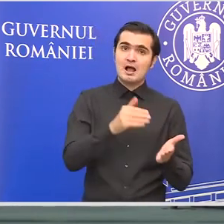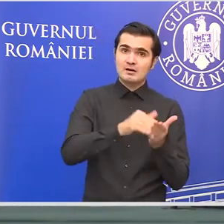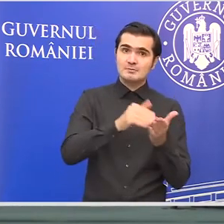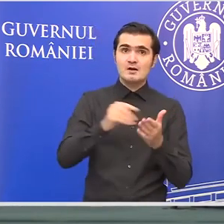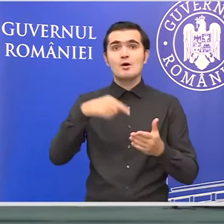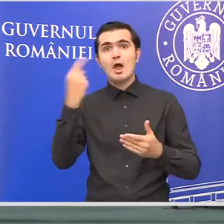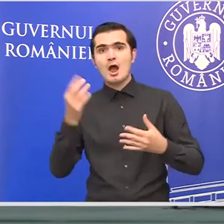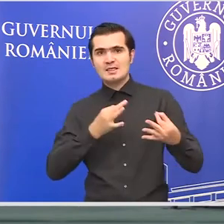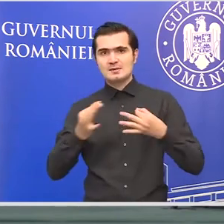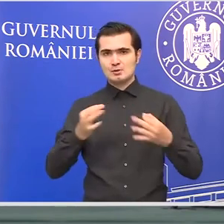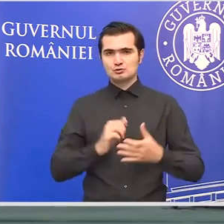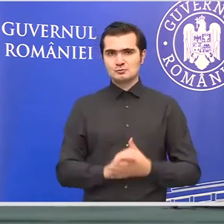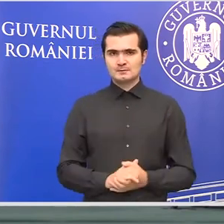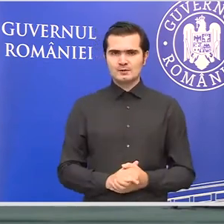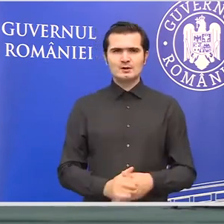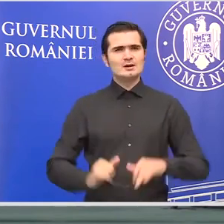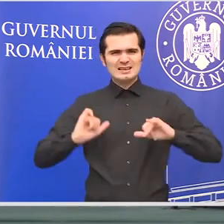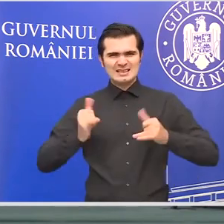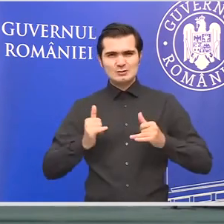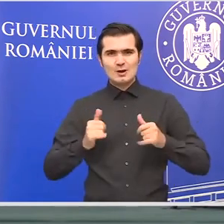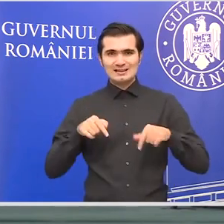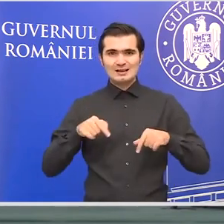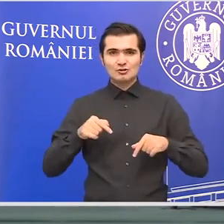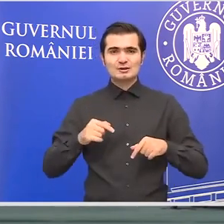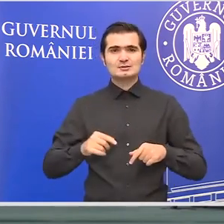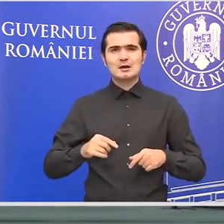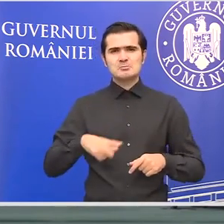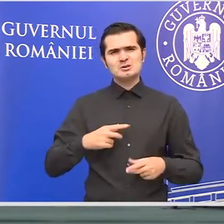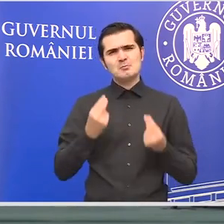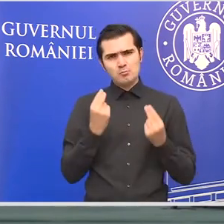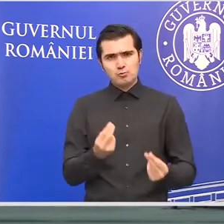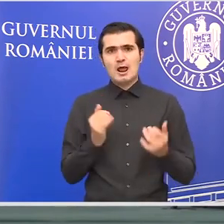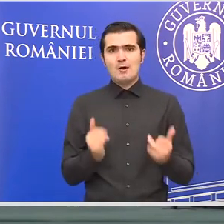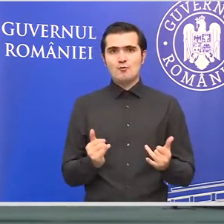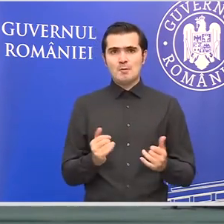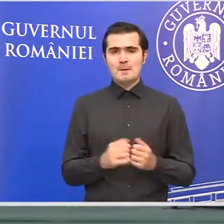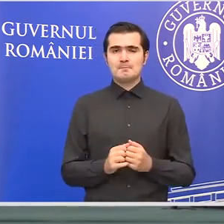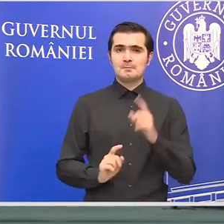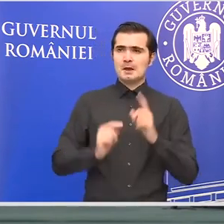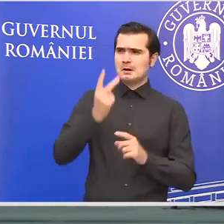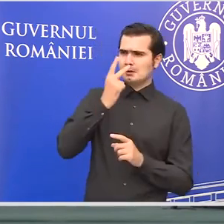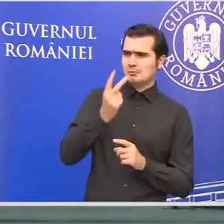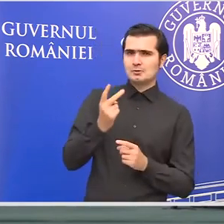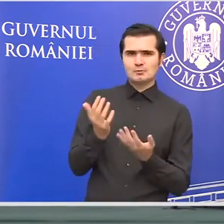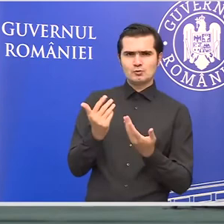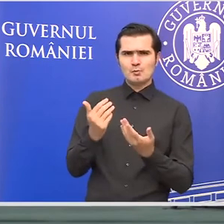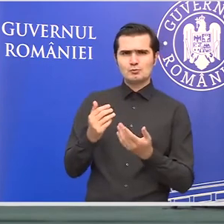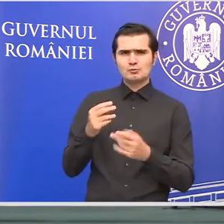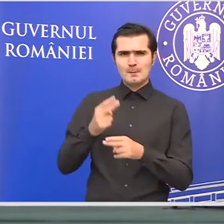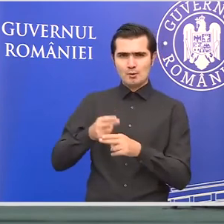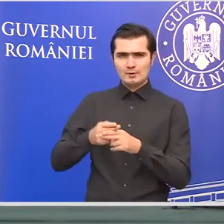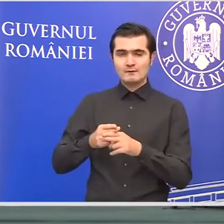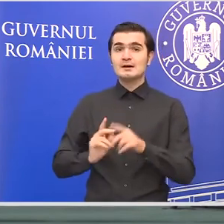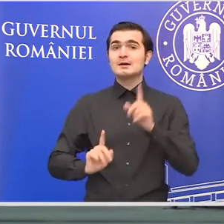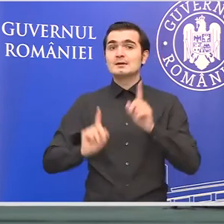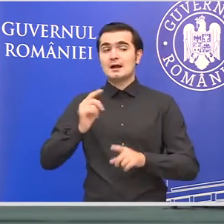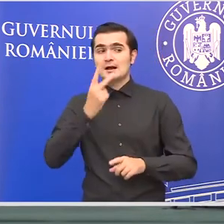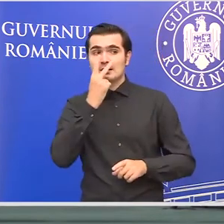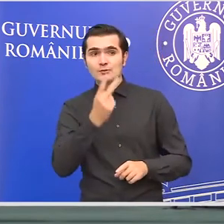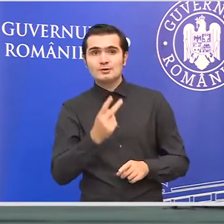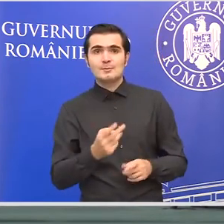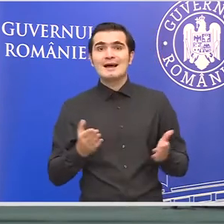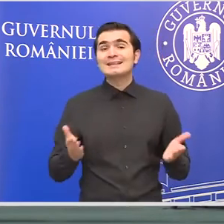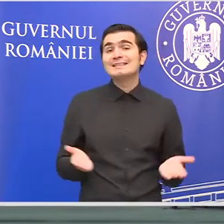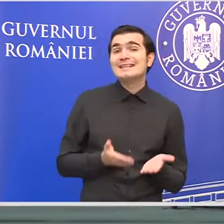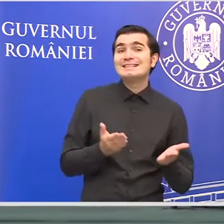alte măsuri. Situația epidemiologică, repet, este una bună la acest moment, dacă ne uităm la numărul absolut de cazuri, dar dacă ne uităm la tendința